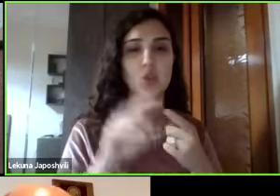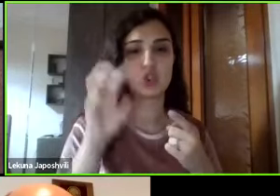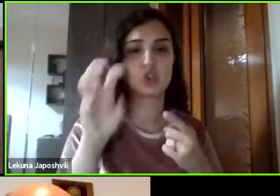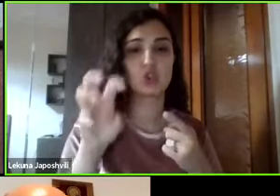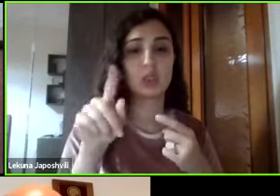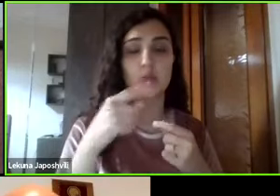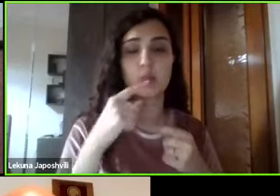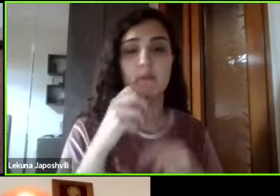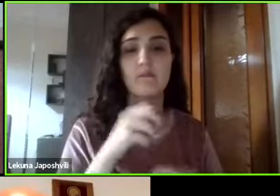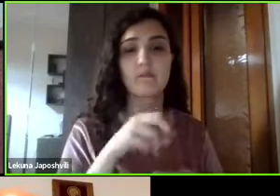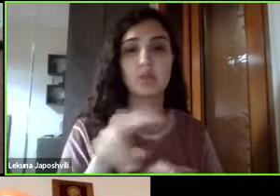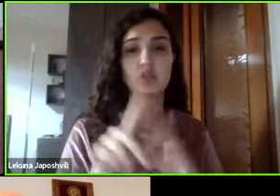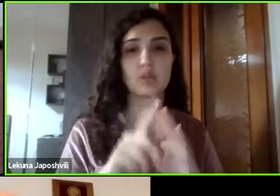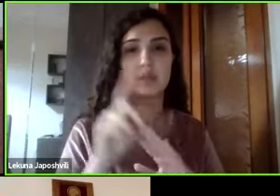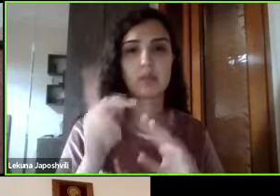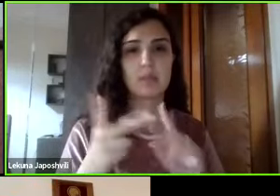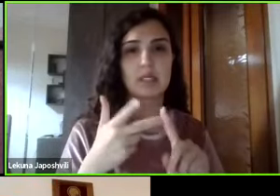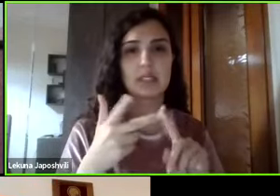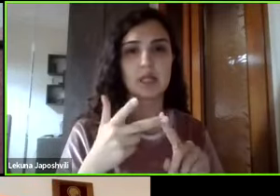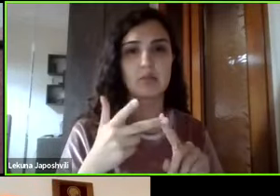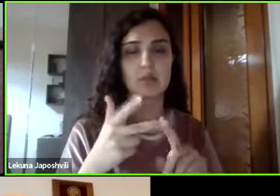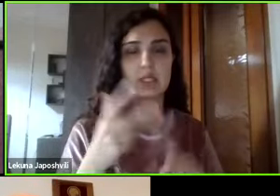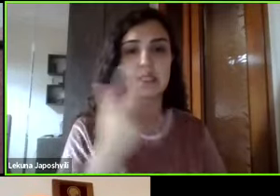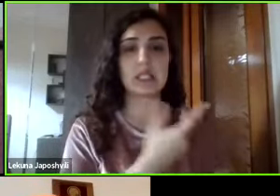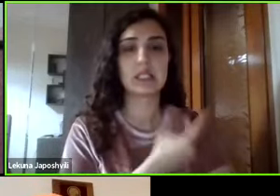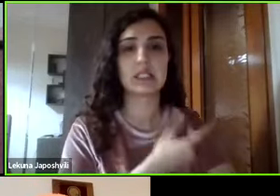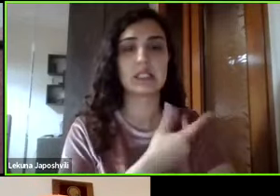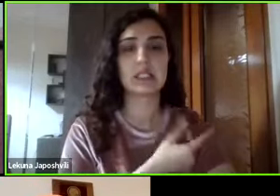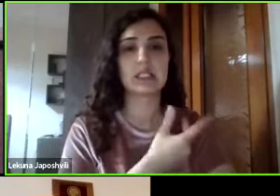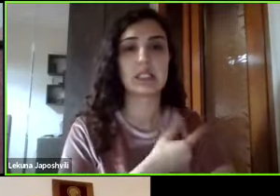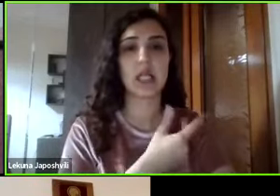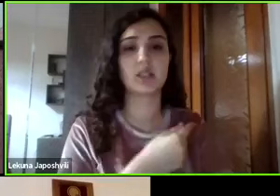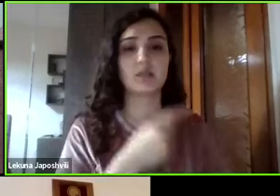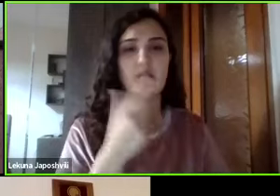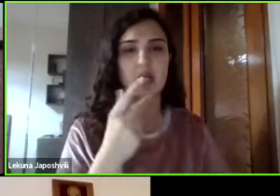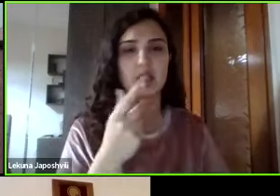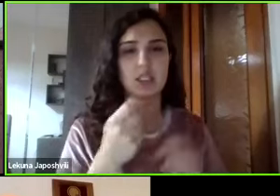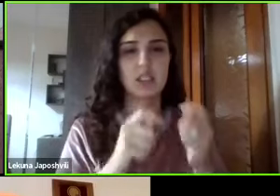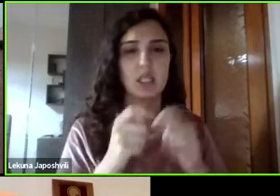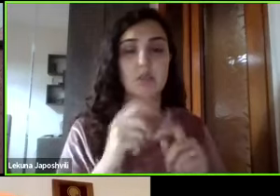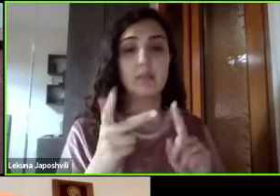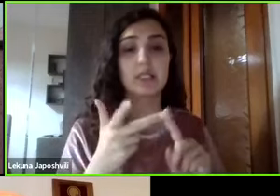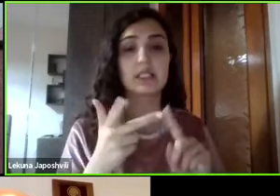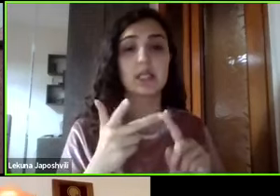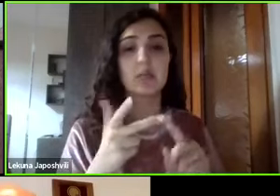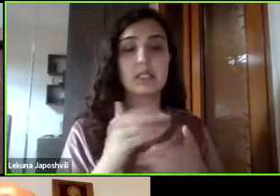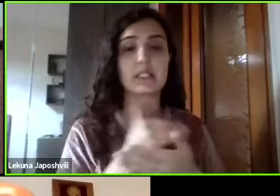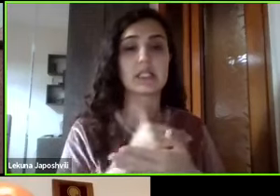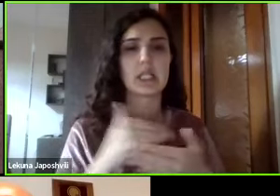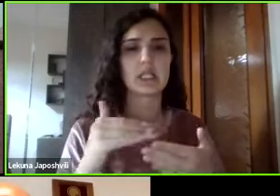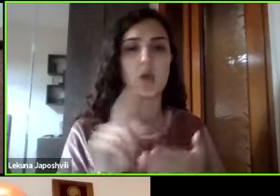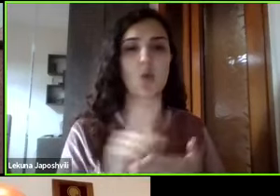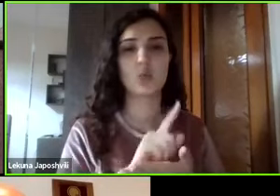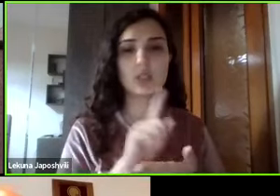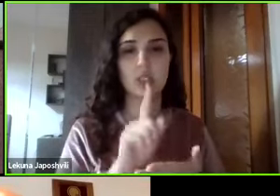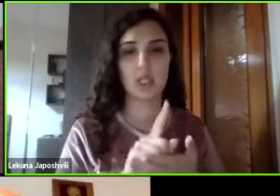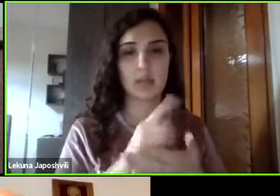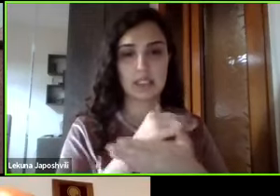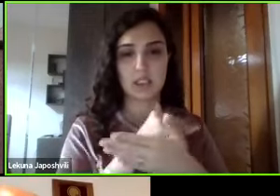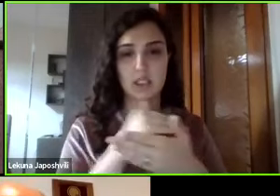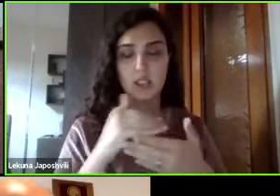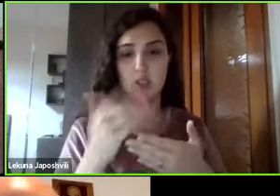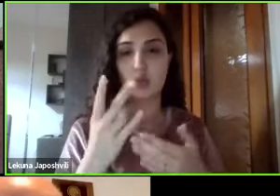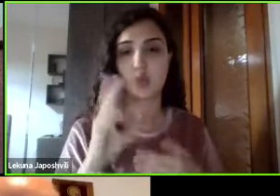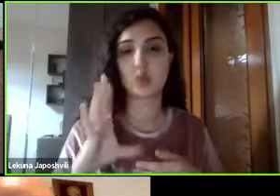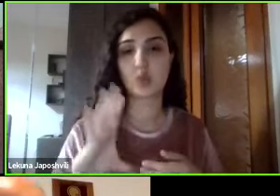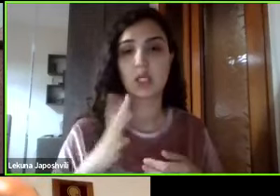ივლისში დაიწყება მესამე სტადია ვაქცინის. მესამე სტადია ნიშნავს, მესამე სტადია არის აუცილებელი სტადია, რომელიც უნდა გაიაროს